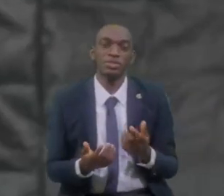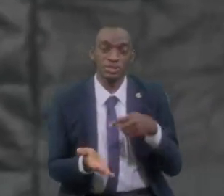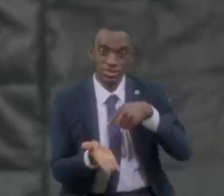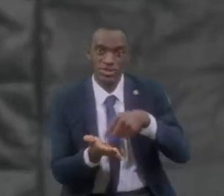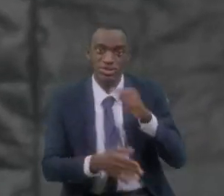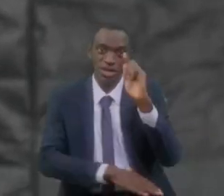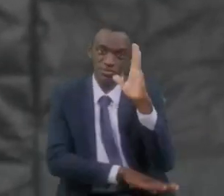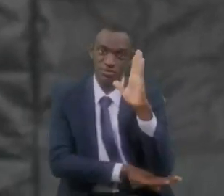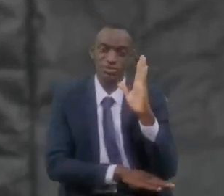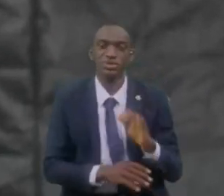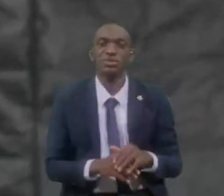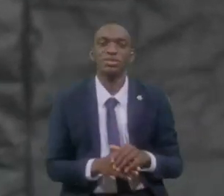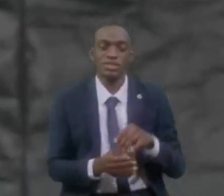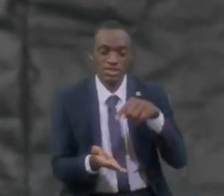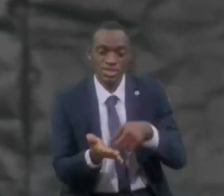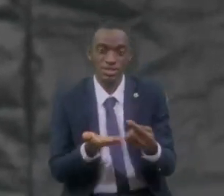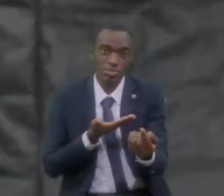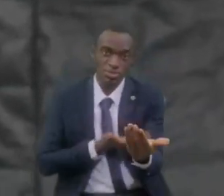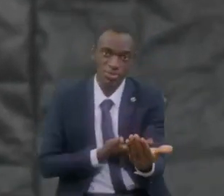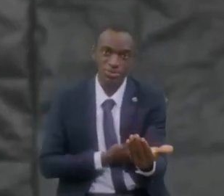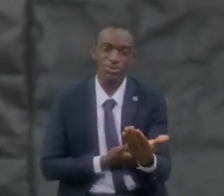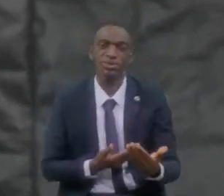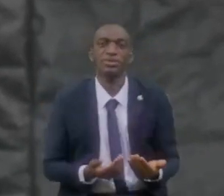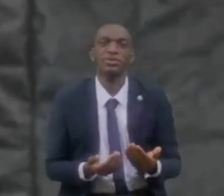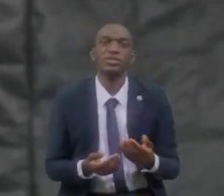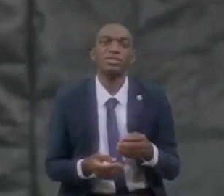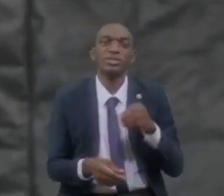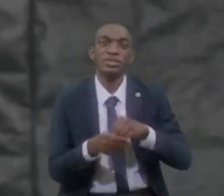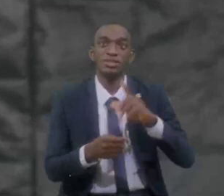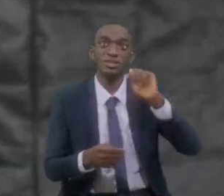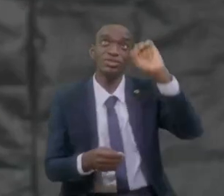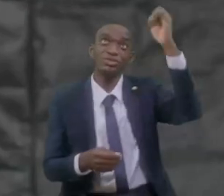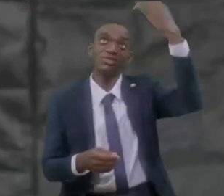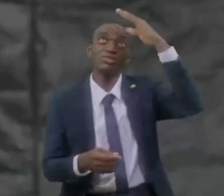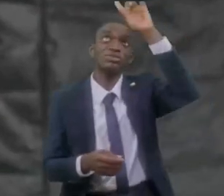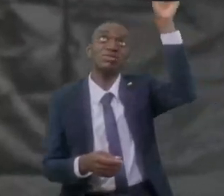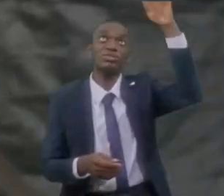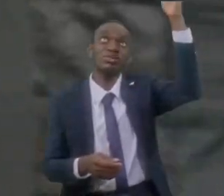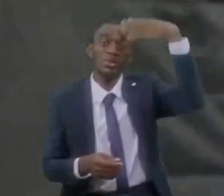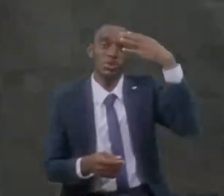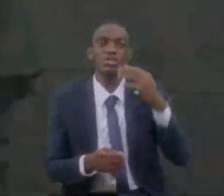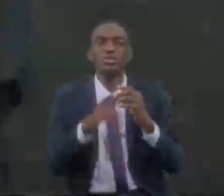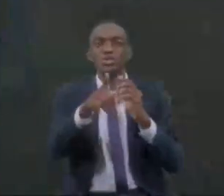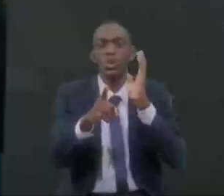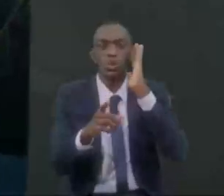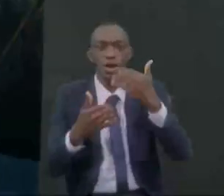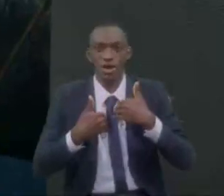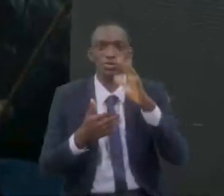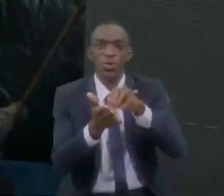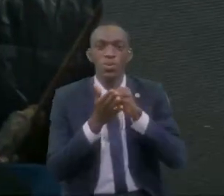l'après-midi. Mais ce matin, sous le soleil, tu auras ta croisade.